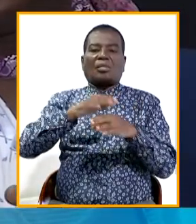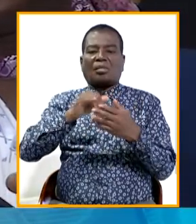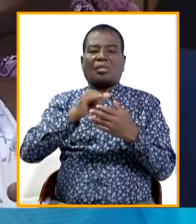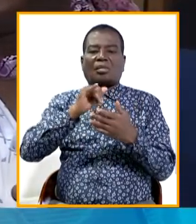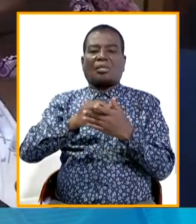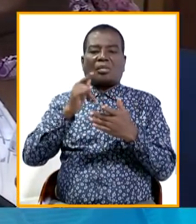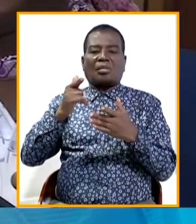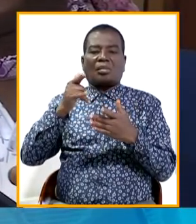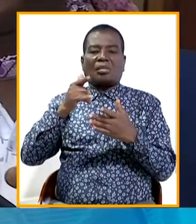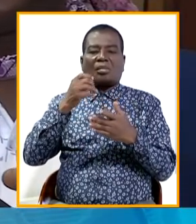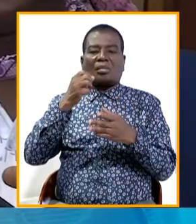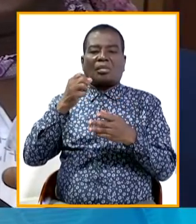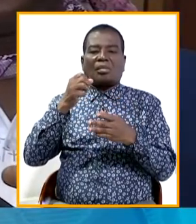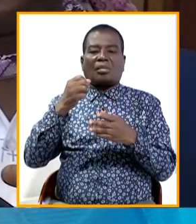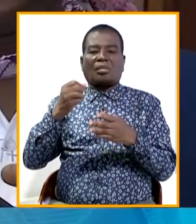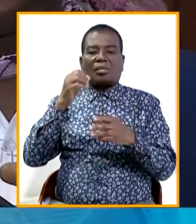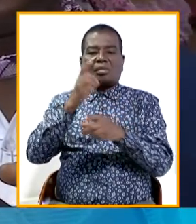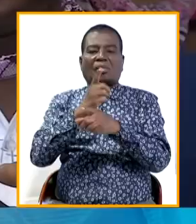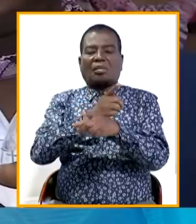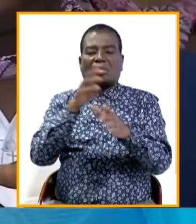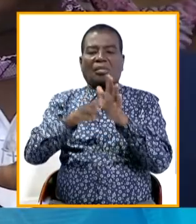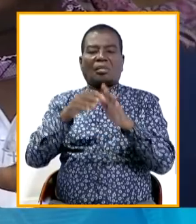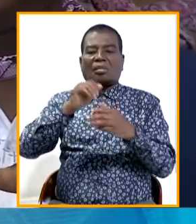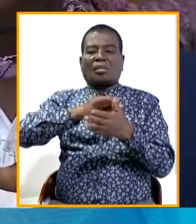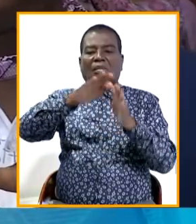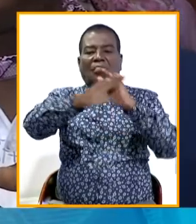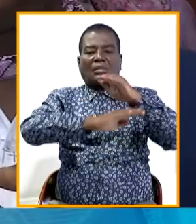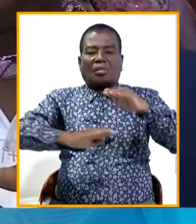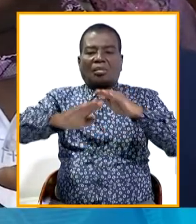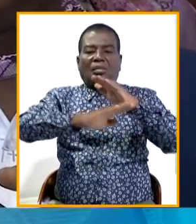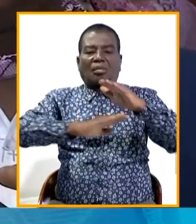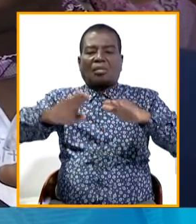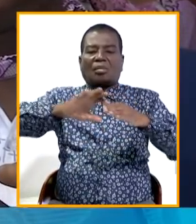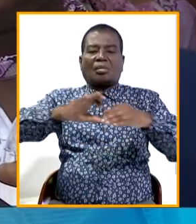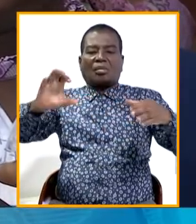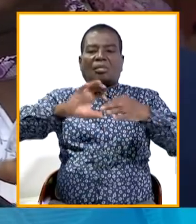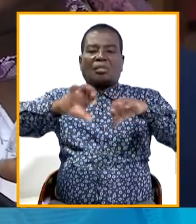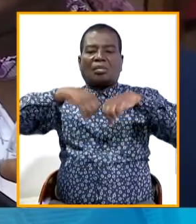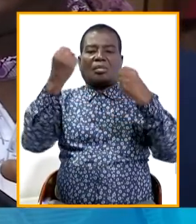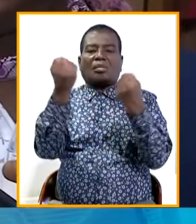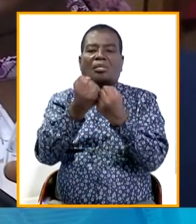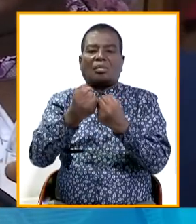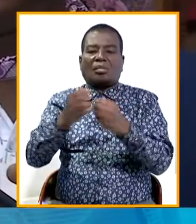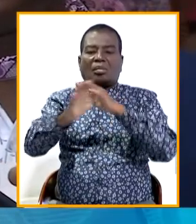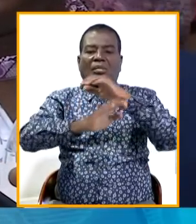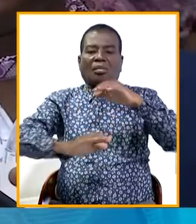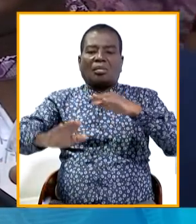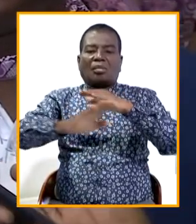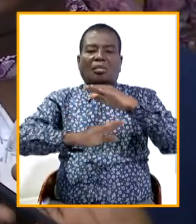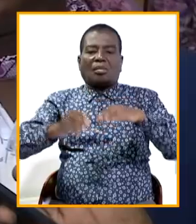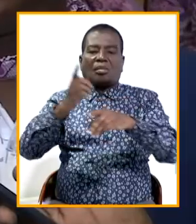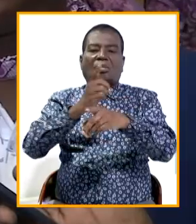cet instrument de développement, cet instrument qui est le socle de cohésion sociale, qui est le socle